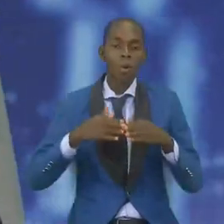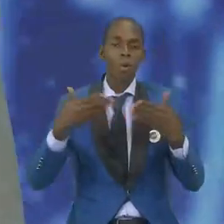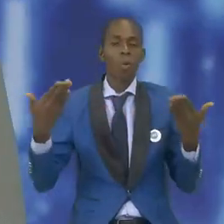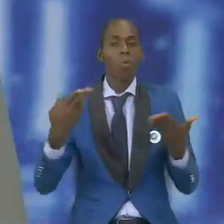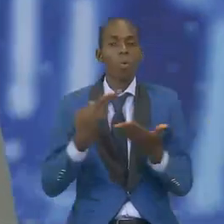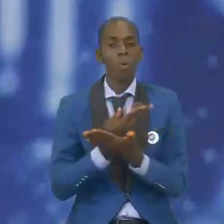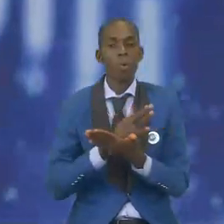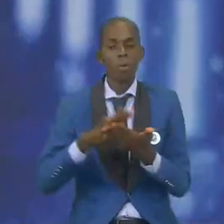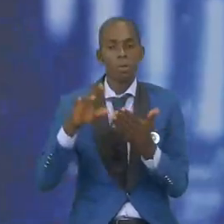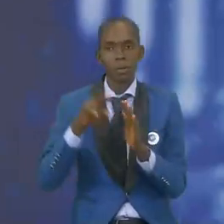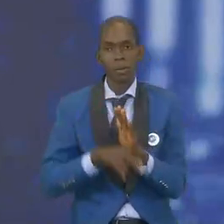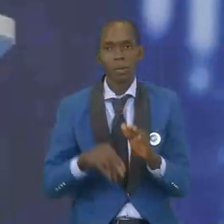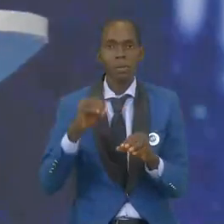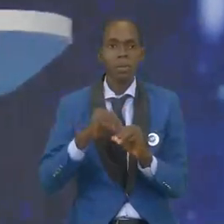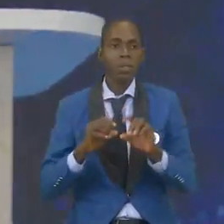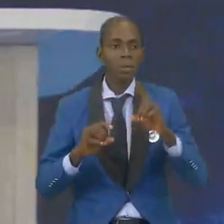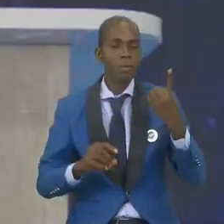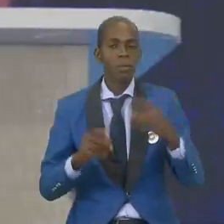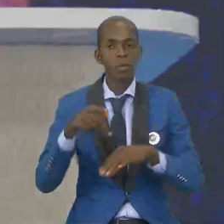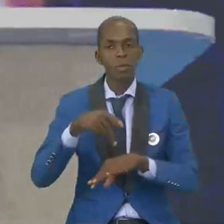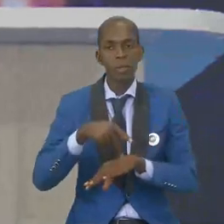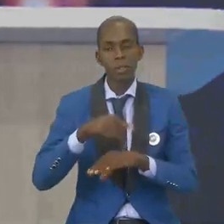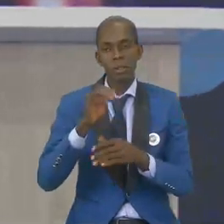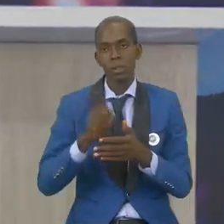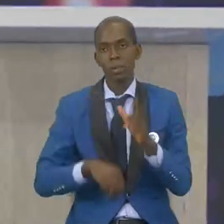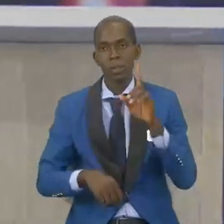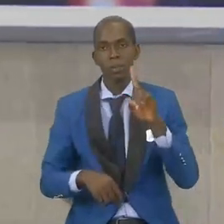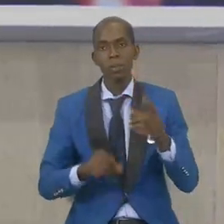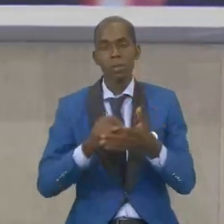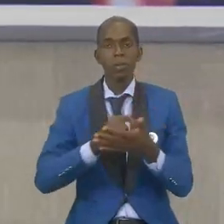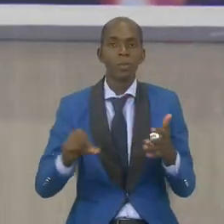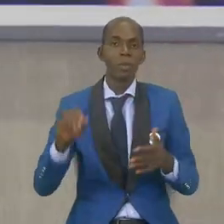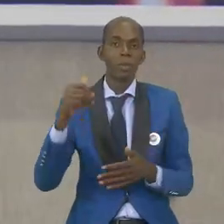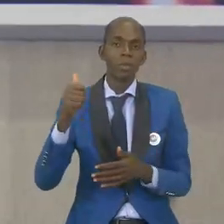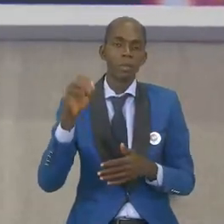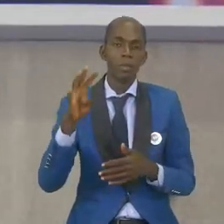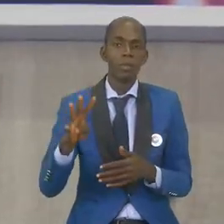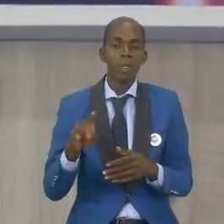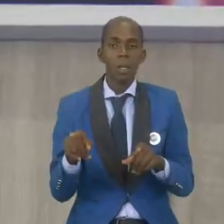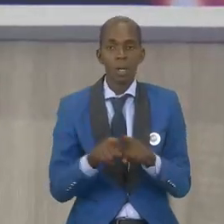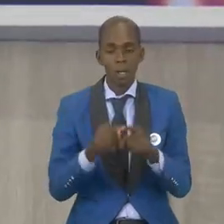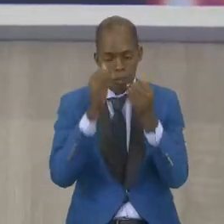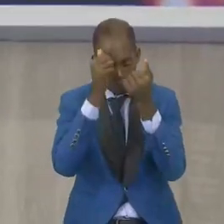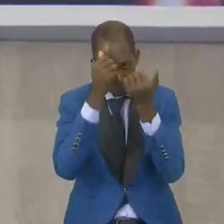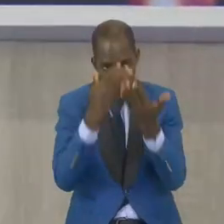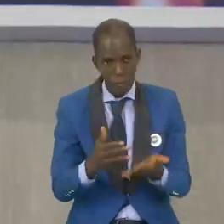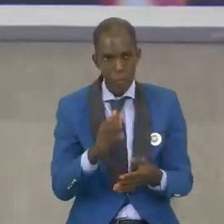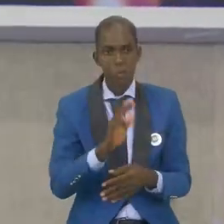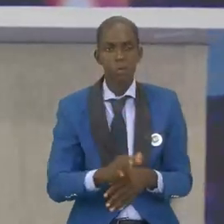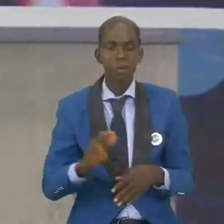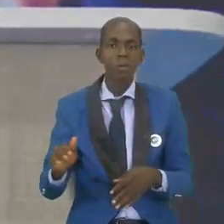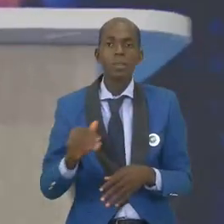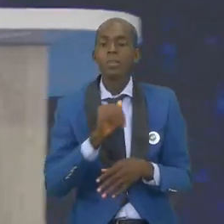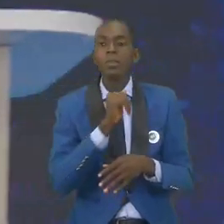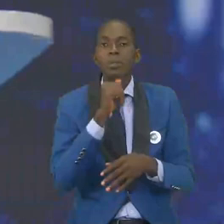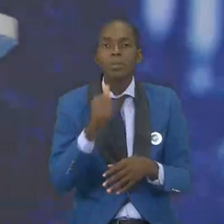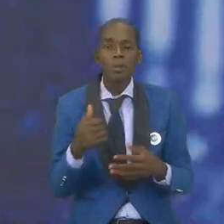Parmi vous, ça c'est la sainteté transparente. 1 Pierre, au chapitre 1,